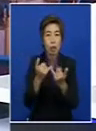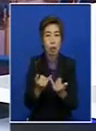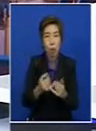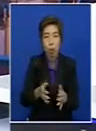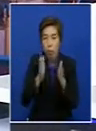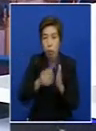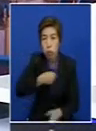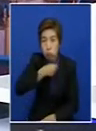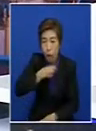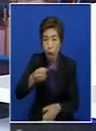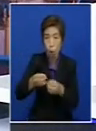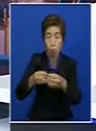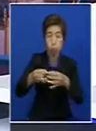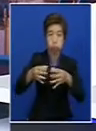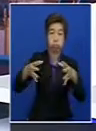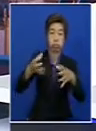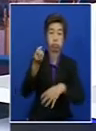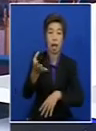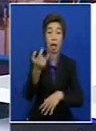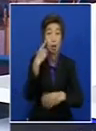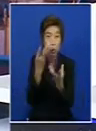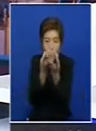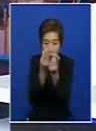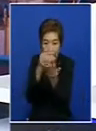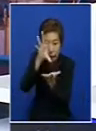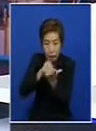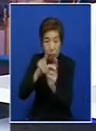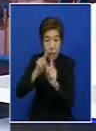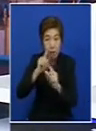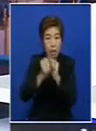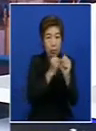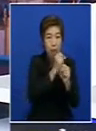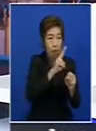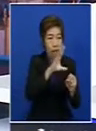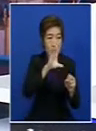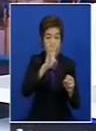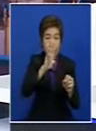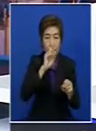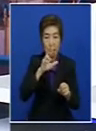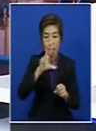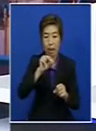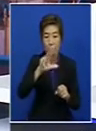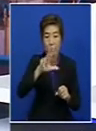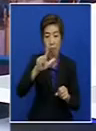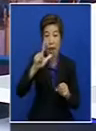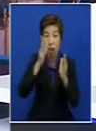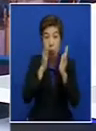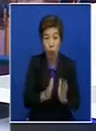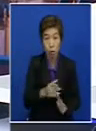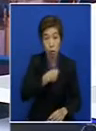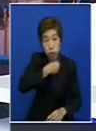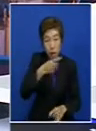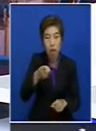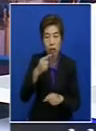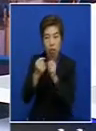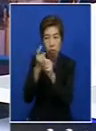ผู้สูงอายุกลับเพิ่มมากขึ้นเขาบอกว่าตัวเลขเนี่ยจากปี57อยู่ที่33ล้านคน ค่ะ ดังนั้นอีกไม่กี่ปีค่ะก็